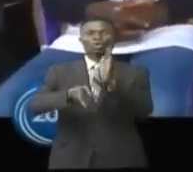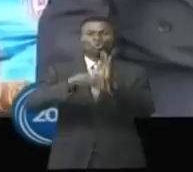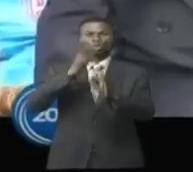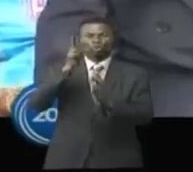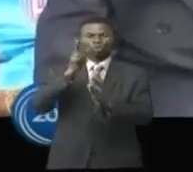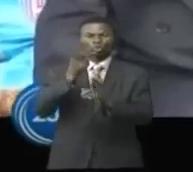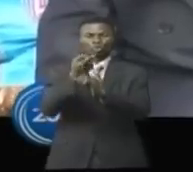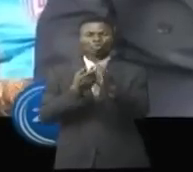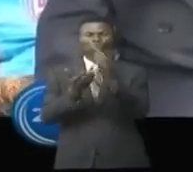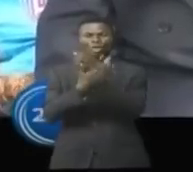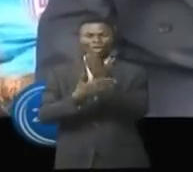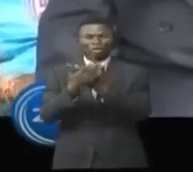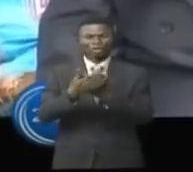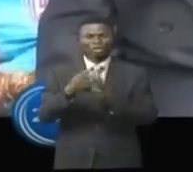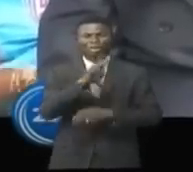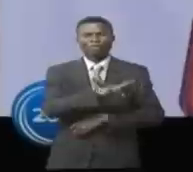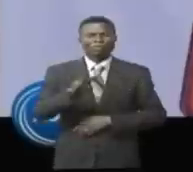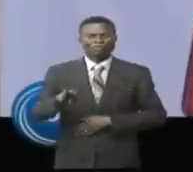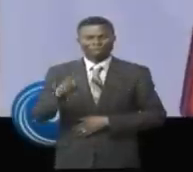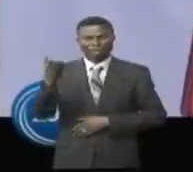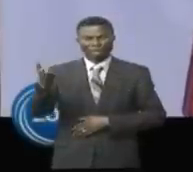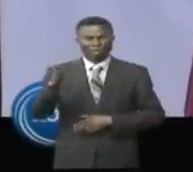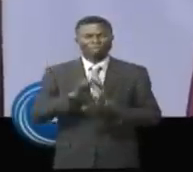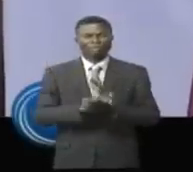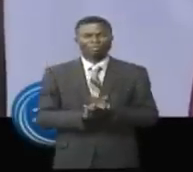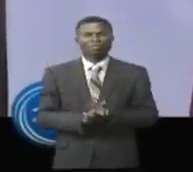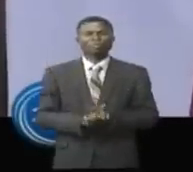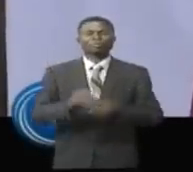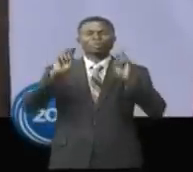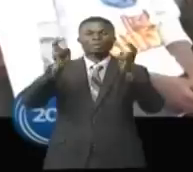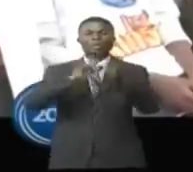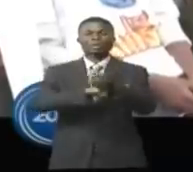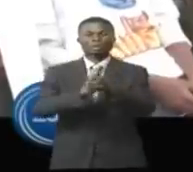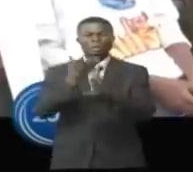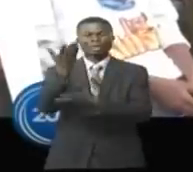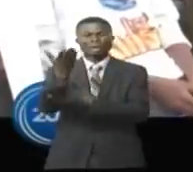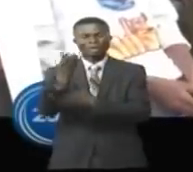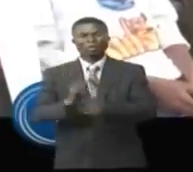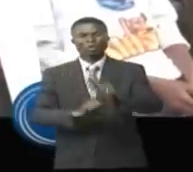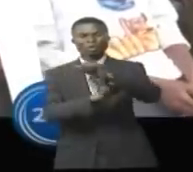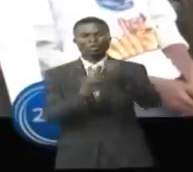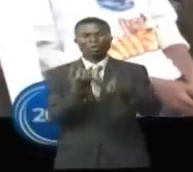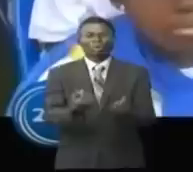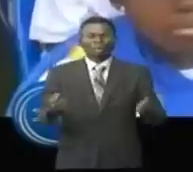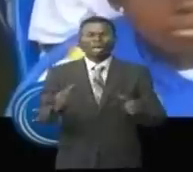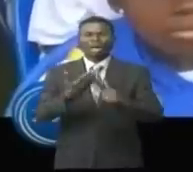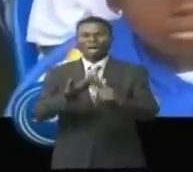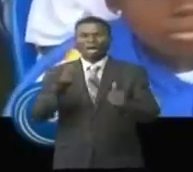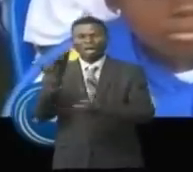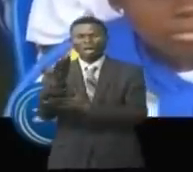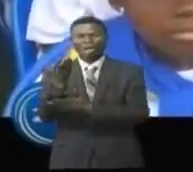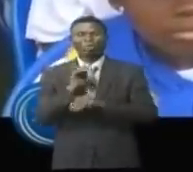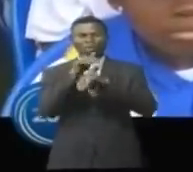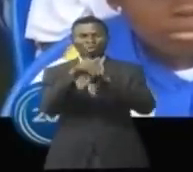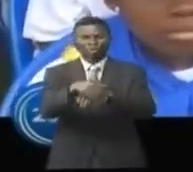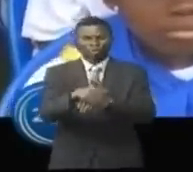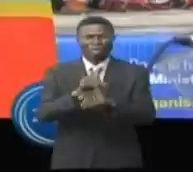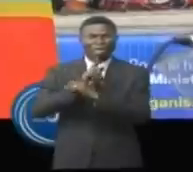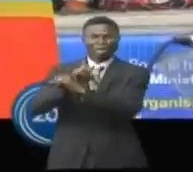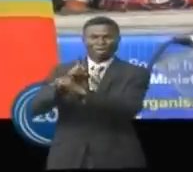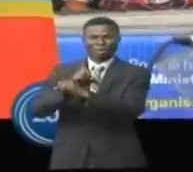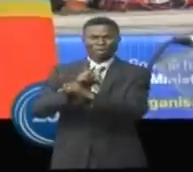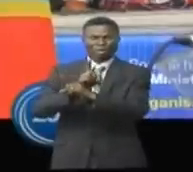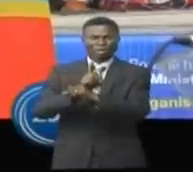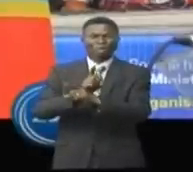Beaux-Arts a promis d'apporter une réponse favorable au plaidoyer des enfants, avant de réitérer son engagement de défendre la cause